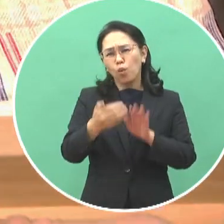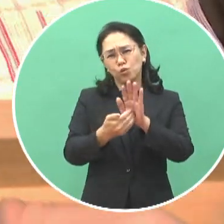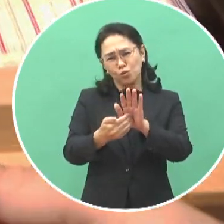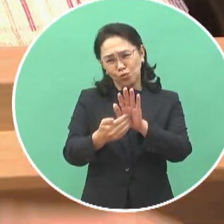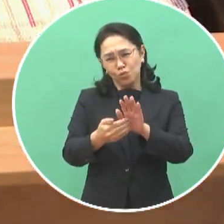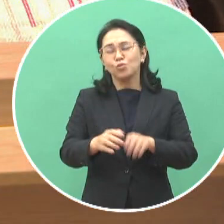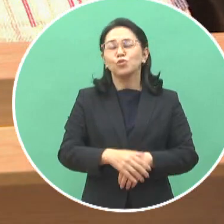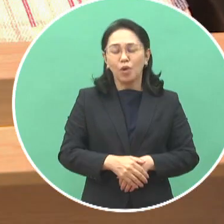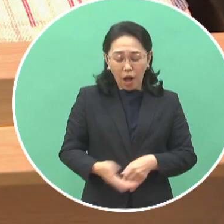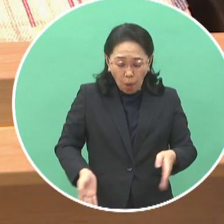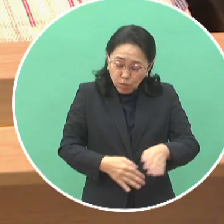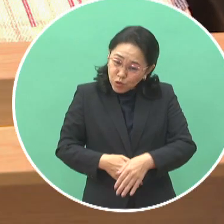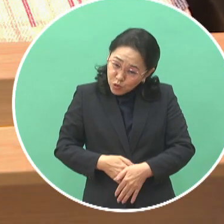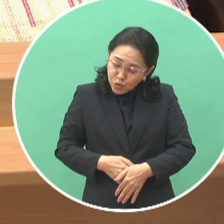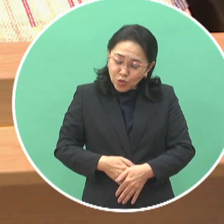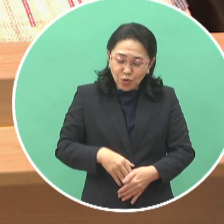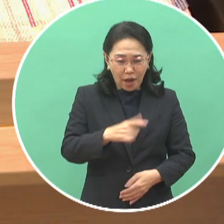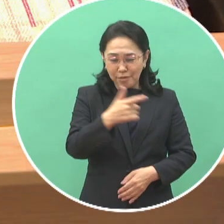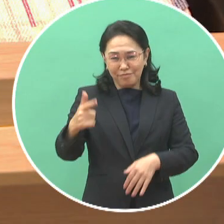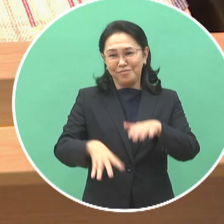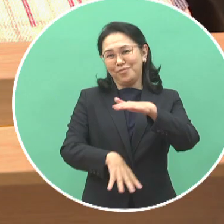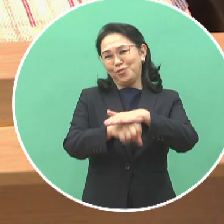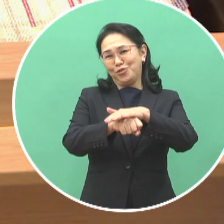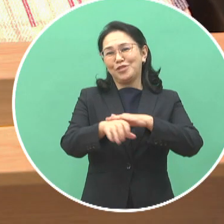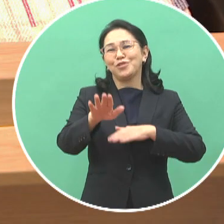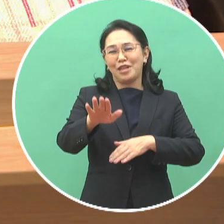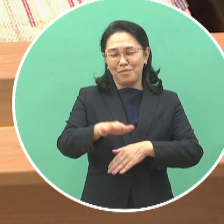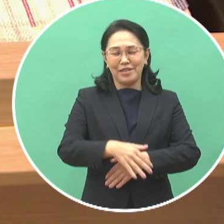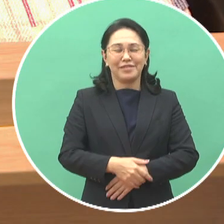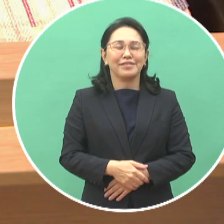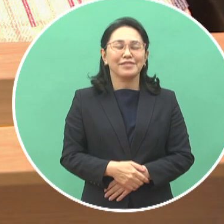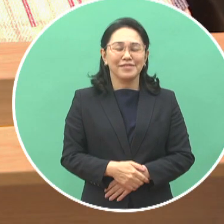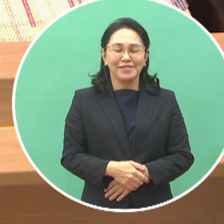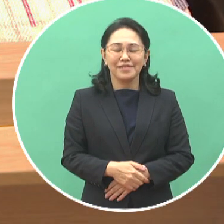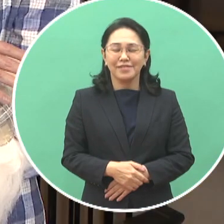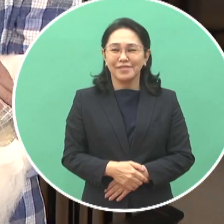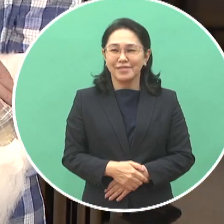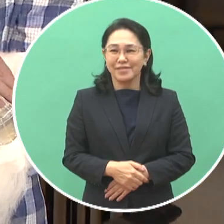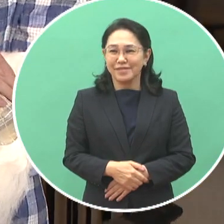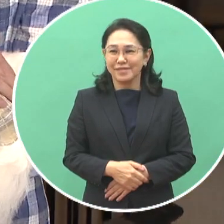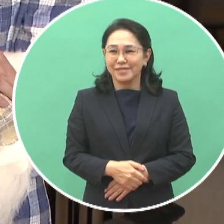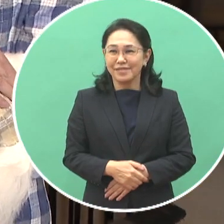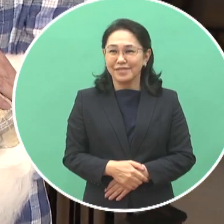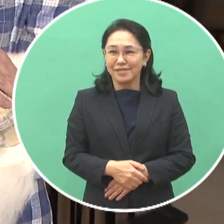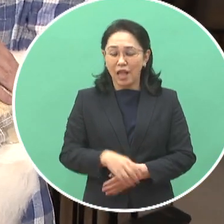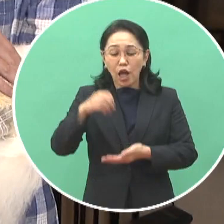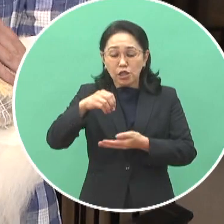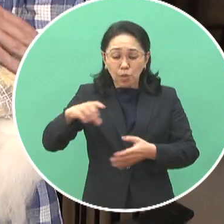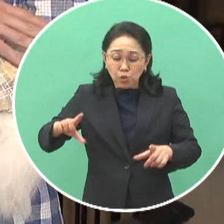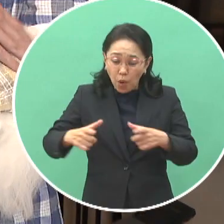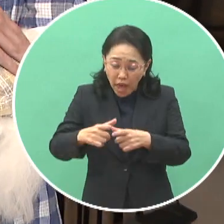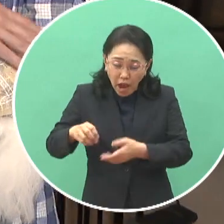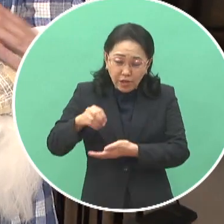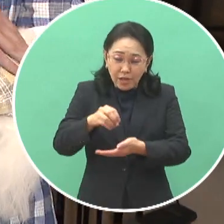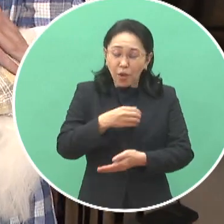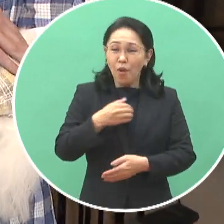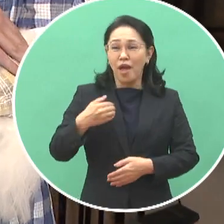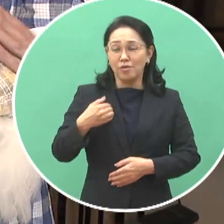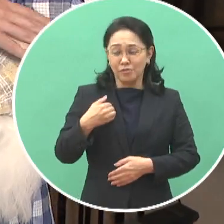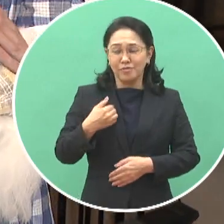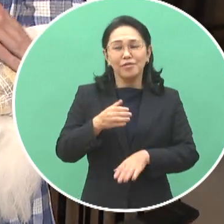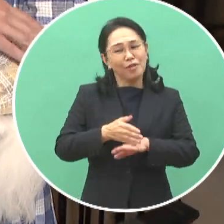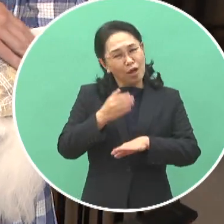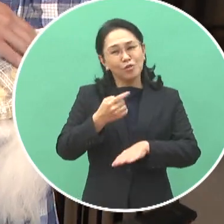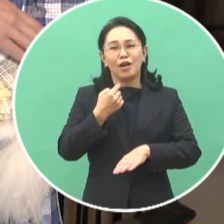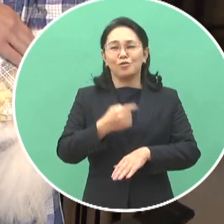おむつなどペット用品が充実しています。 荷物がかなり削減できるので、うん、めちゃくちゃ助か